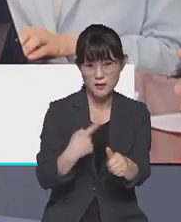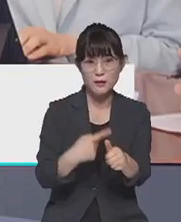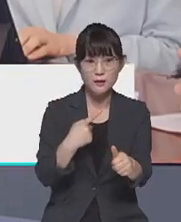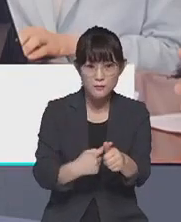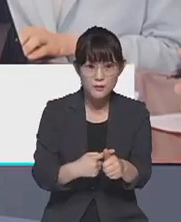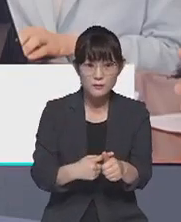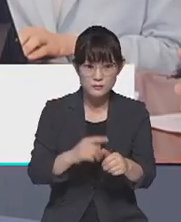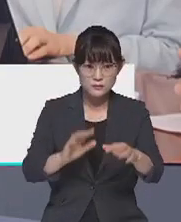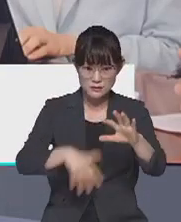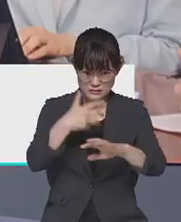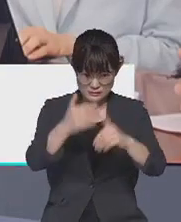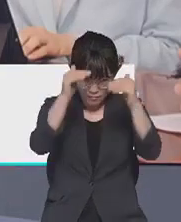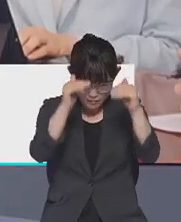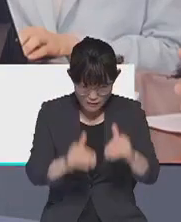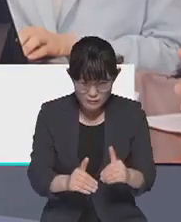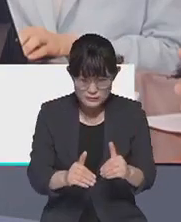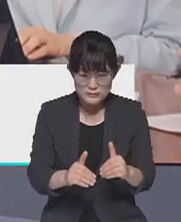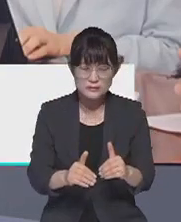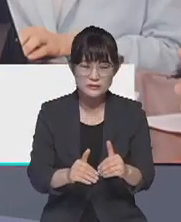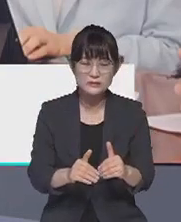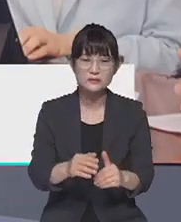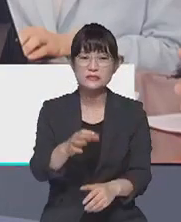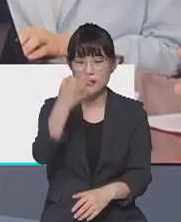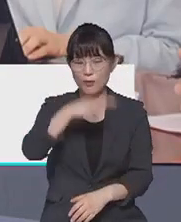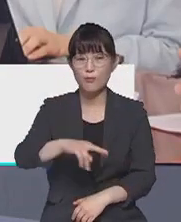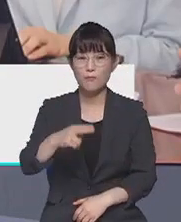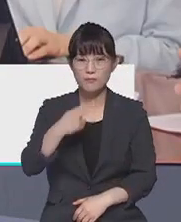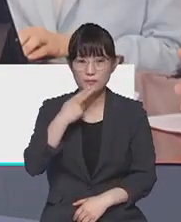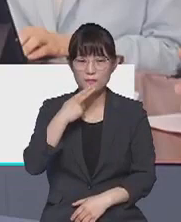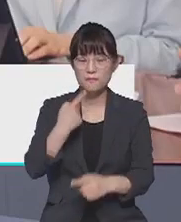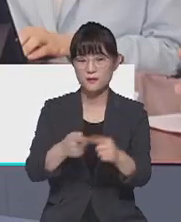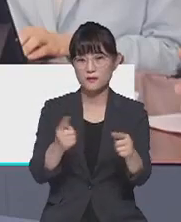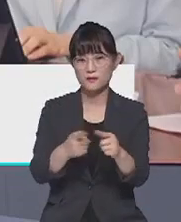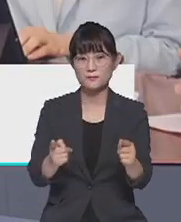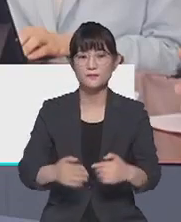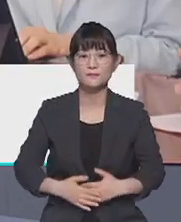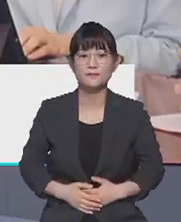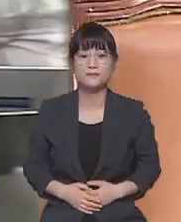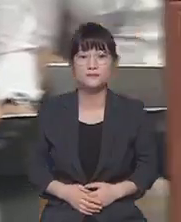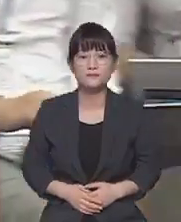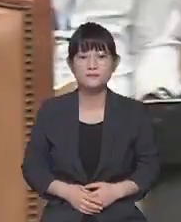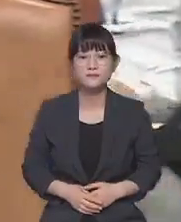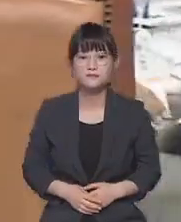것이란 전망에 무게가 실리고 있습니다. 이상환 기자의 보도입니다.